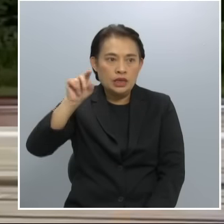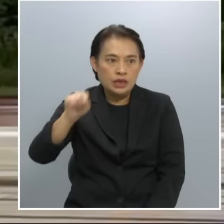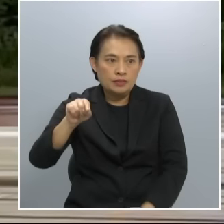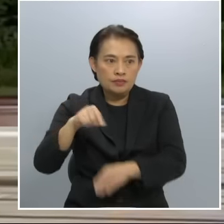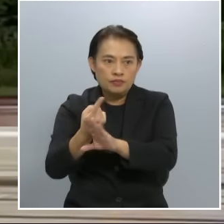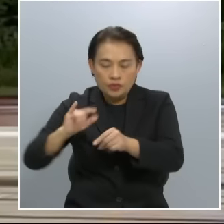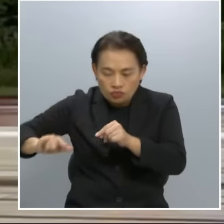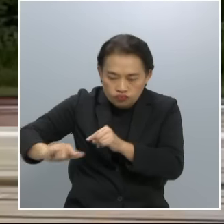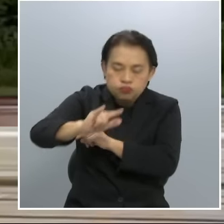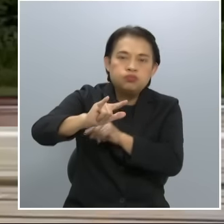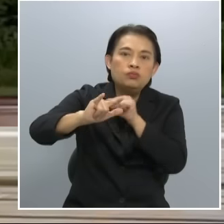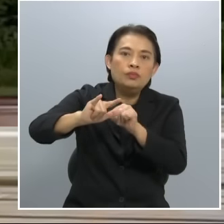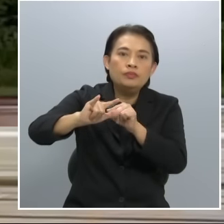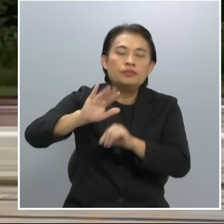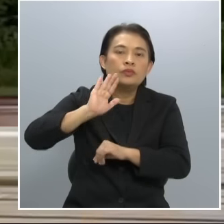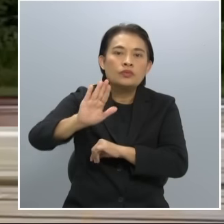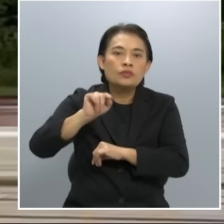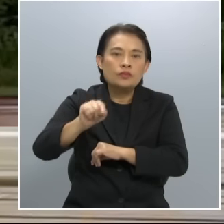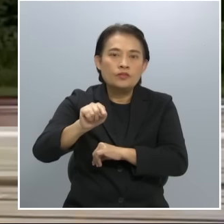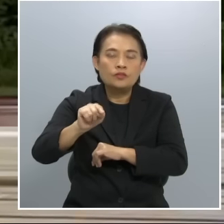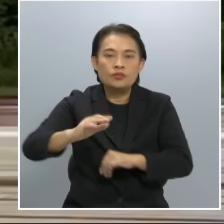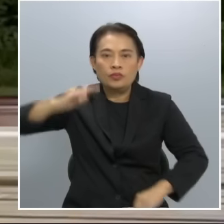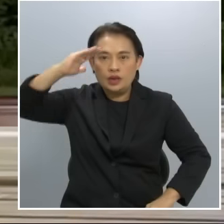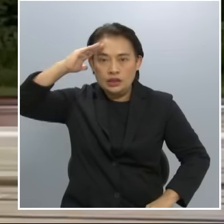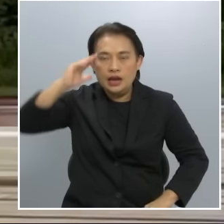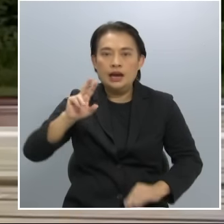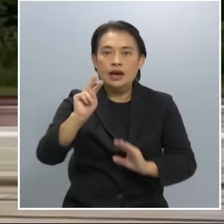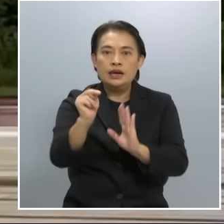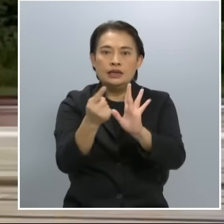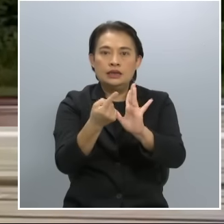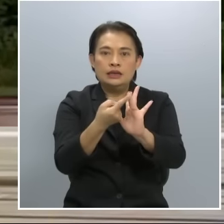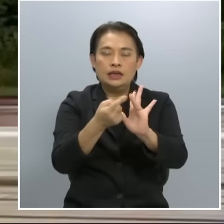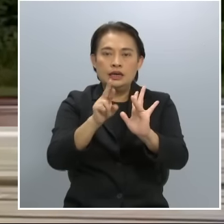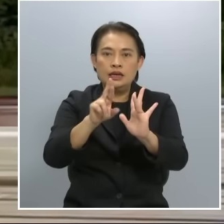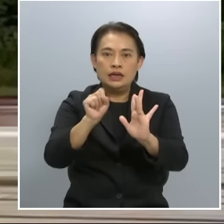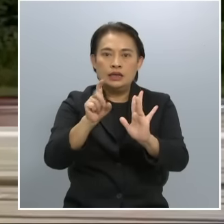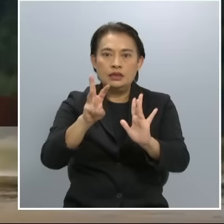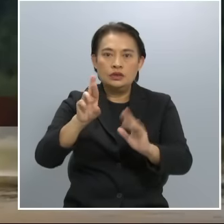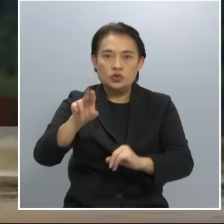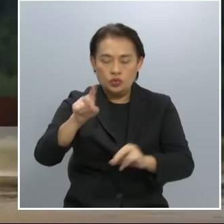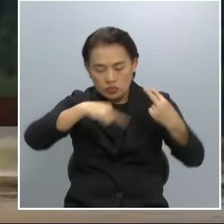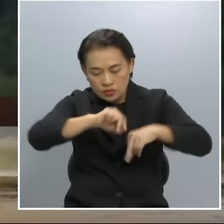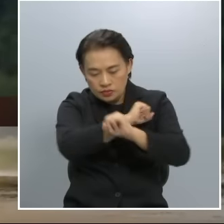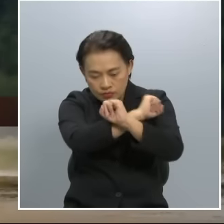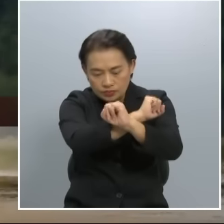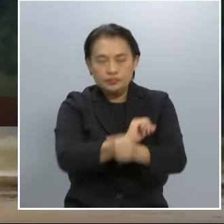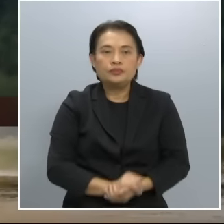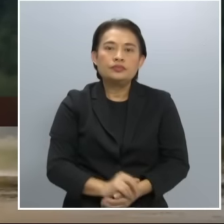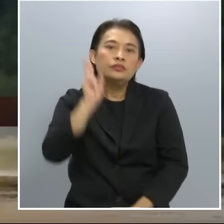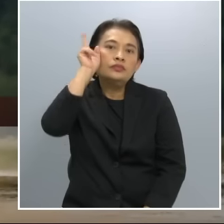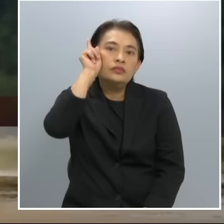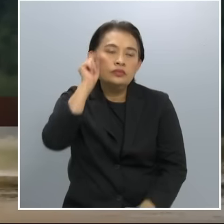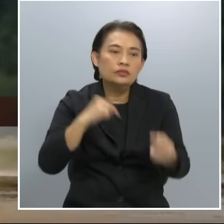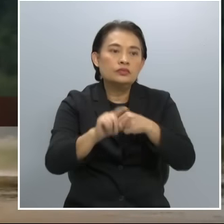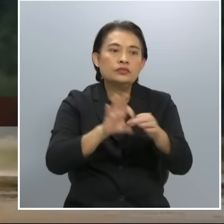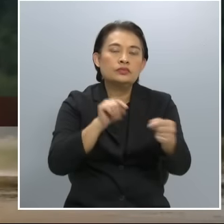ราชมนูกองทัพกองกำลังนเรศวรเพื่อรักษาความปลอดภัยค่ะ สำนักข่าวรอยเตอร์รายงานนะครับว่าสถานีโทรทัศน์ MRTV